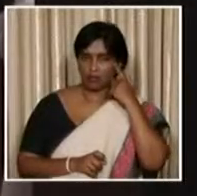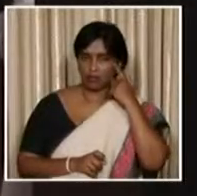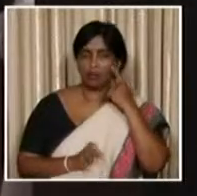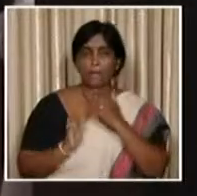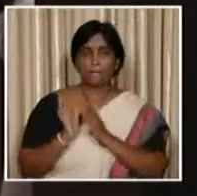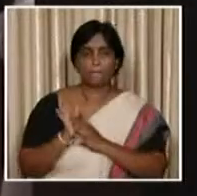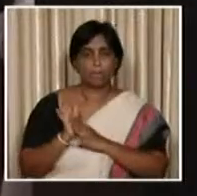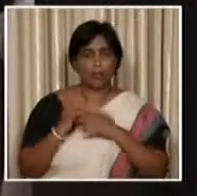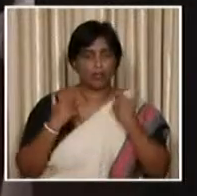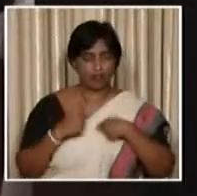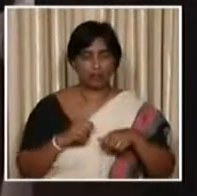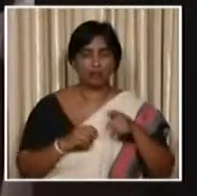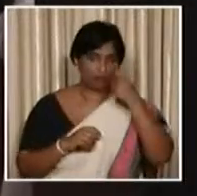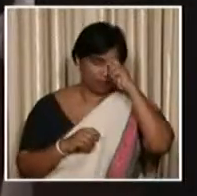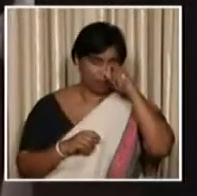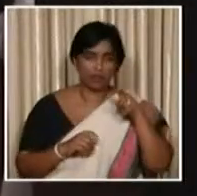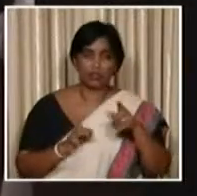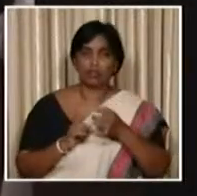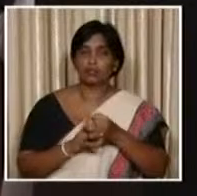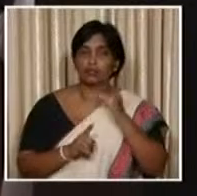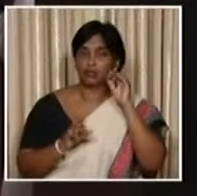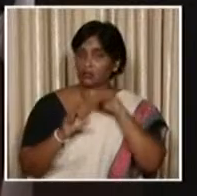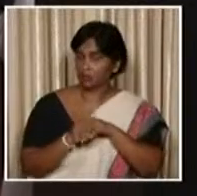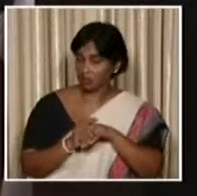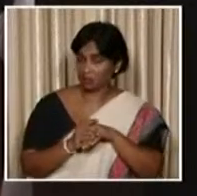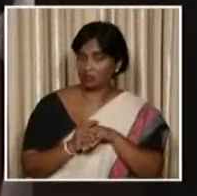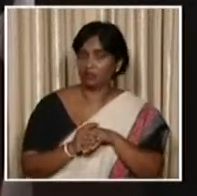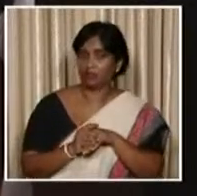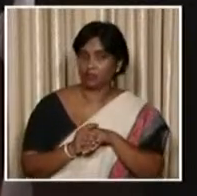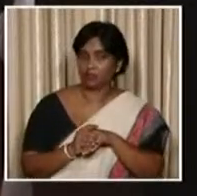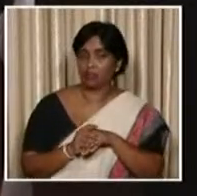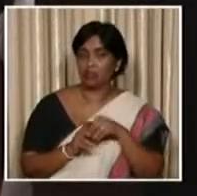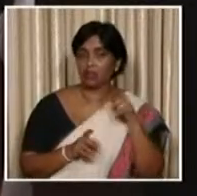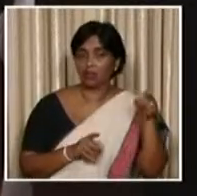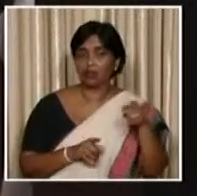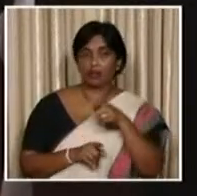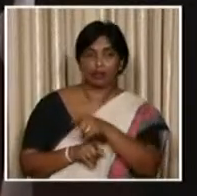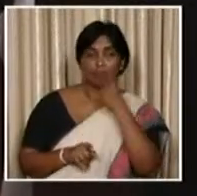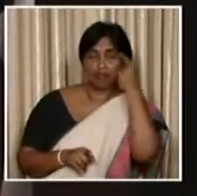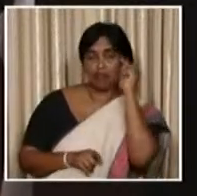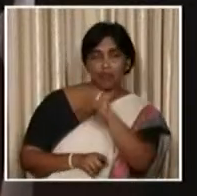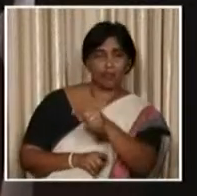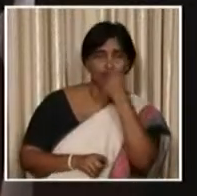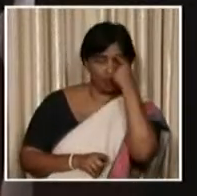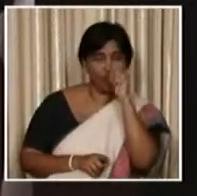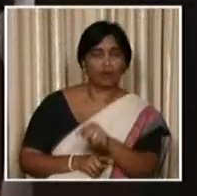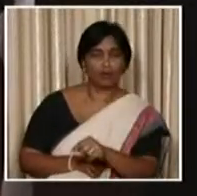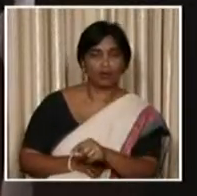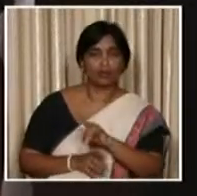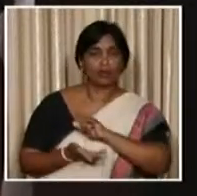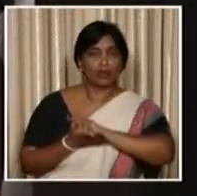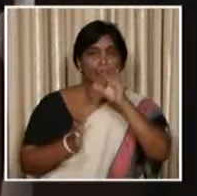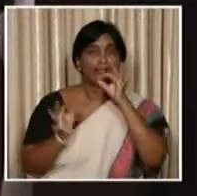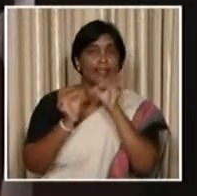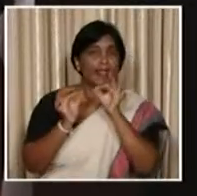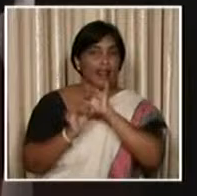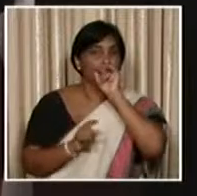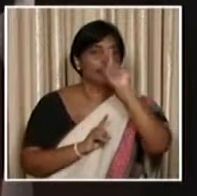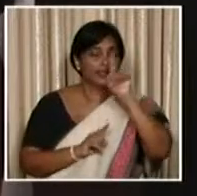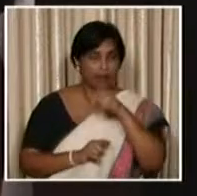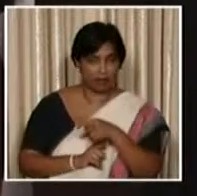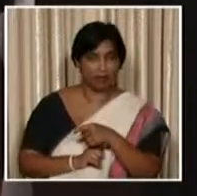අපේ මහින්ද රාජපක්ෂ මැතිතුමා ජනාධිපති වෙලා ඉන්න කාලේ ඔබතුමාට කොච්චර ඇඟිල්ල දික් කරාද පිටරට ගිහිල්ලා කේලම් කියනවායි